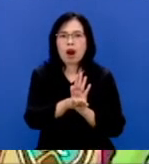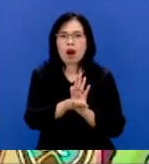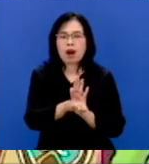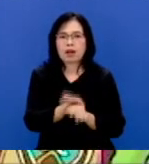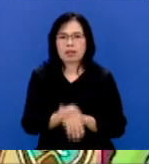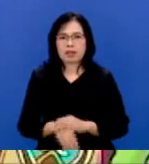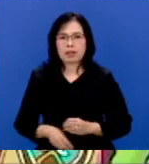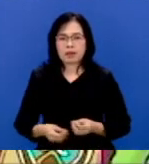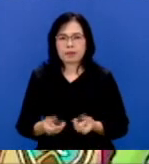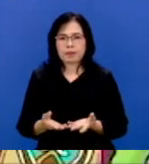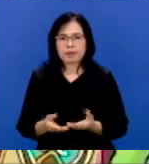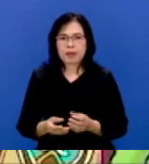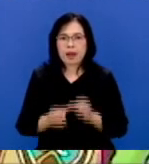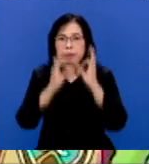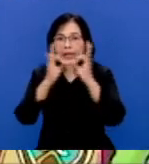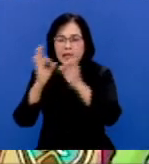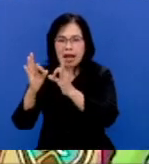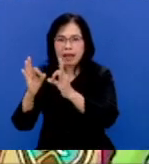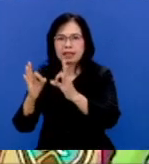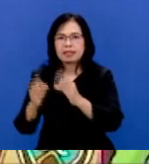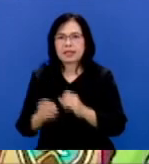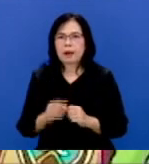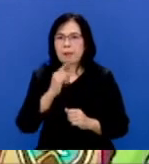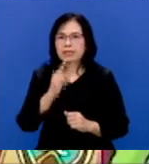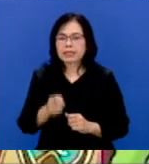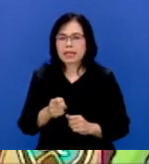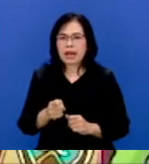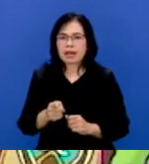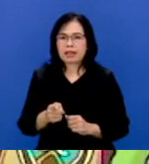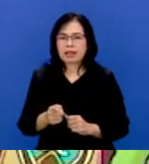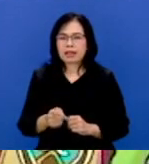pemekaran-pemekaran. Oleh karena itu, pastikan agar proses